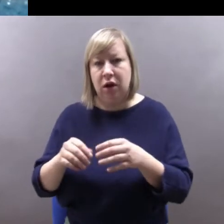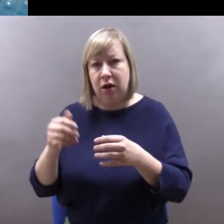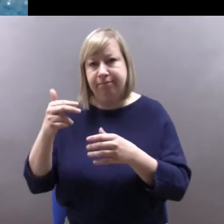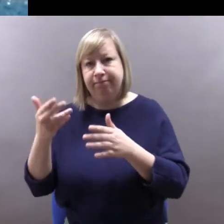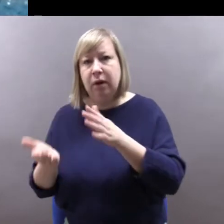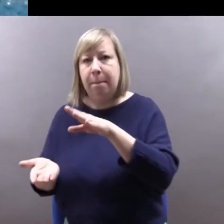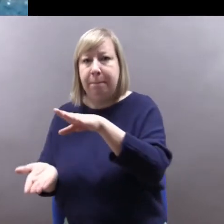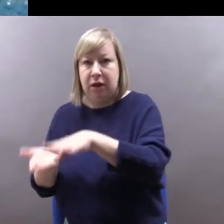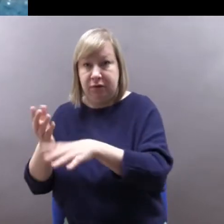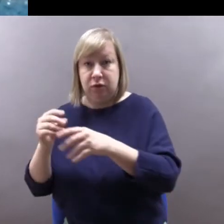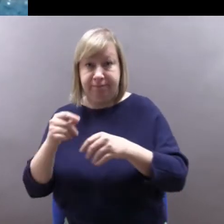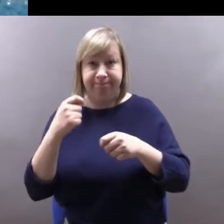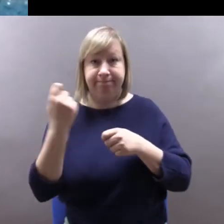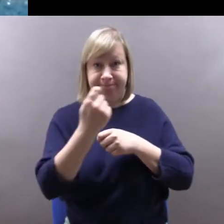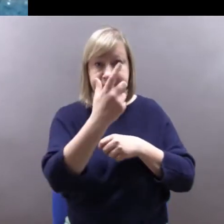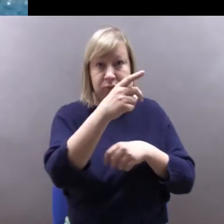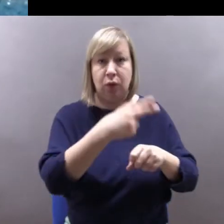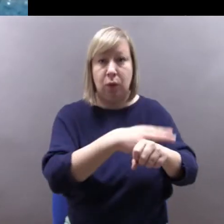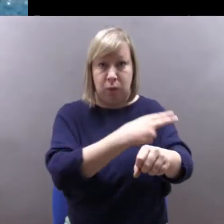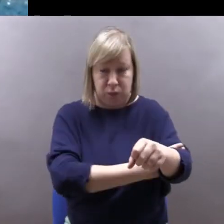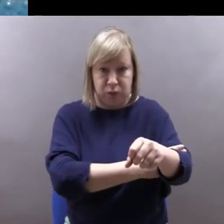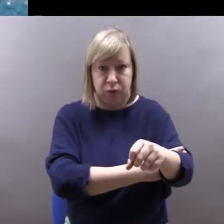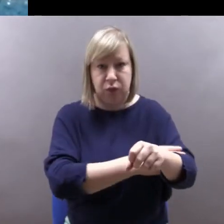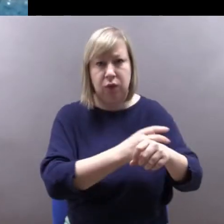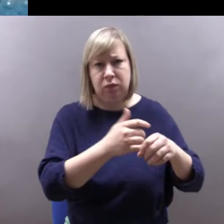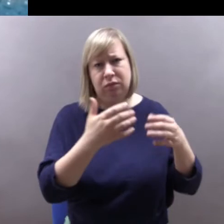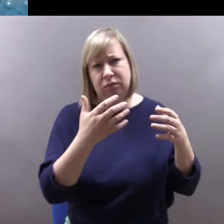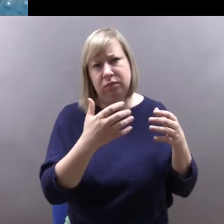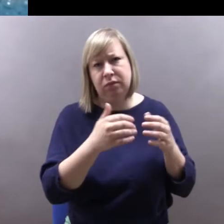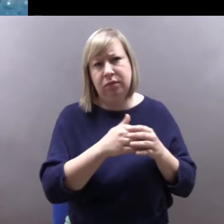właśnie platform schodowych. Pojechała do urzędu, żeby